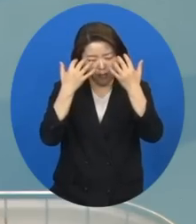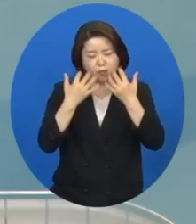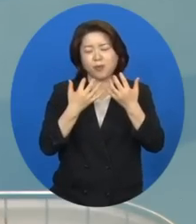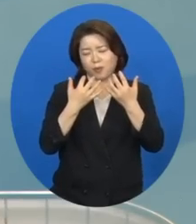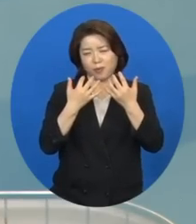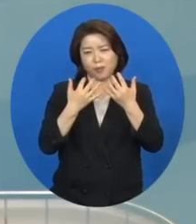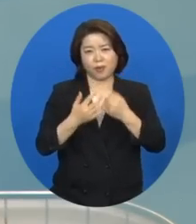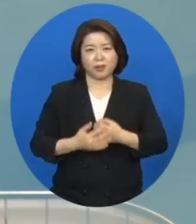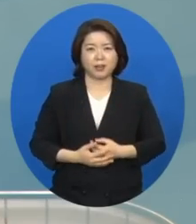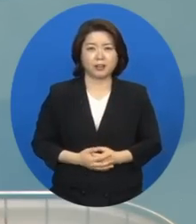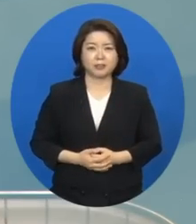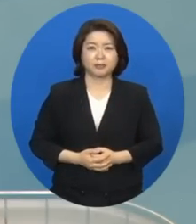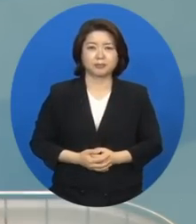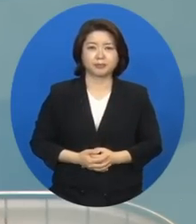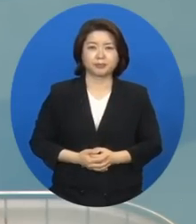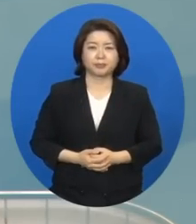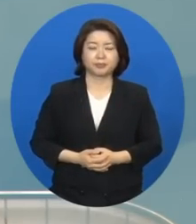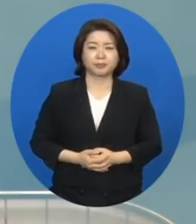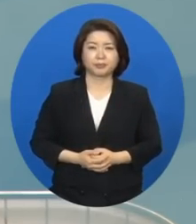모릅니다.